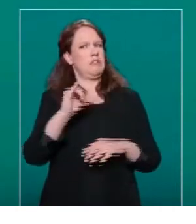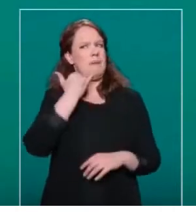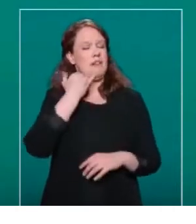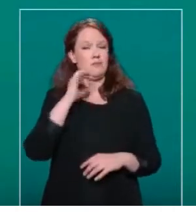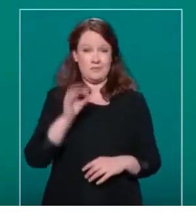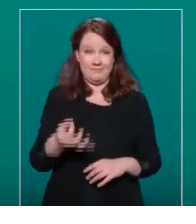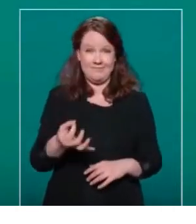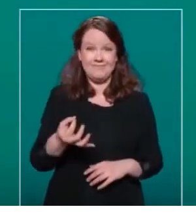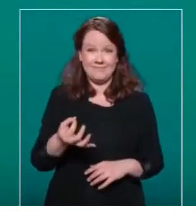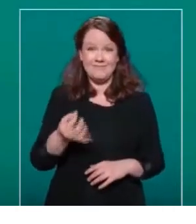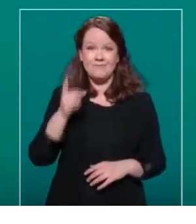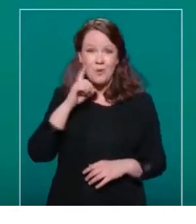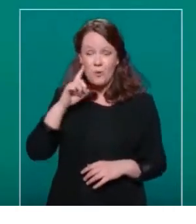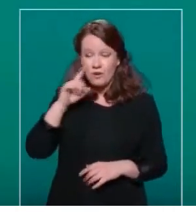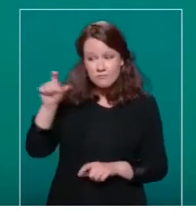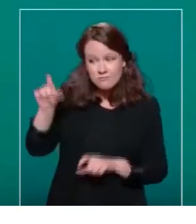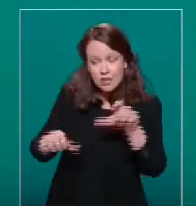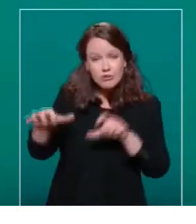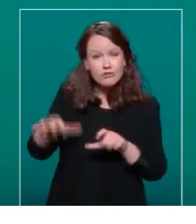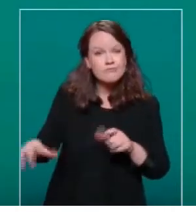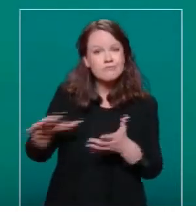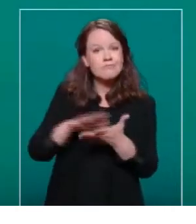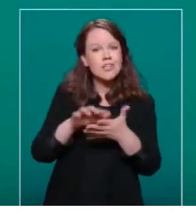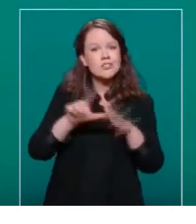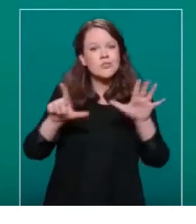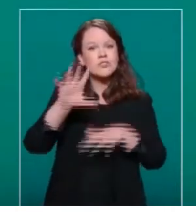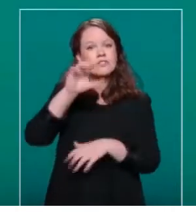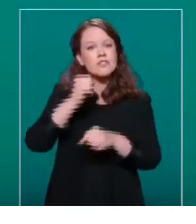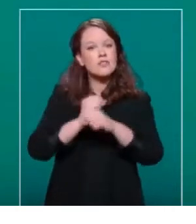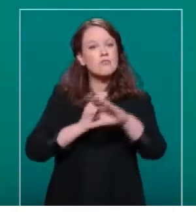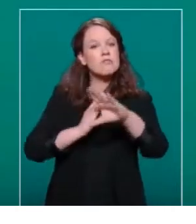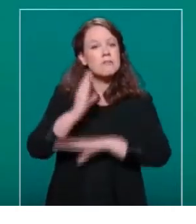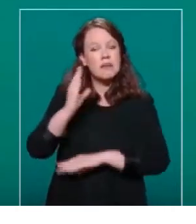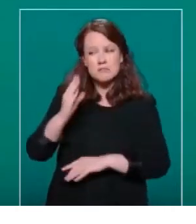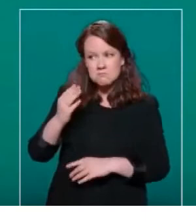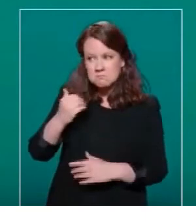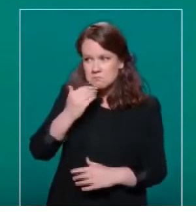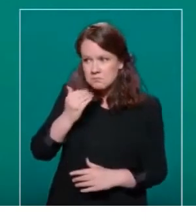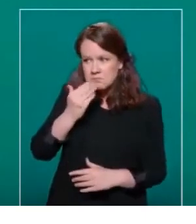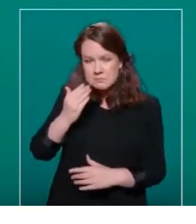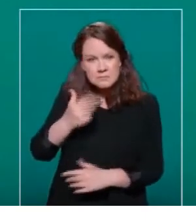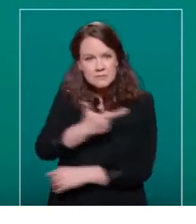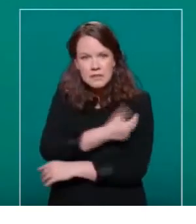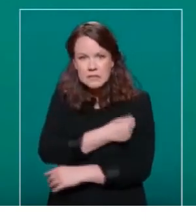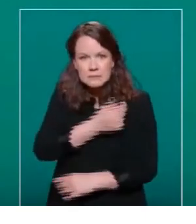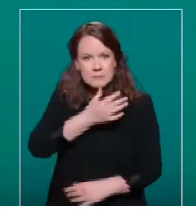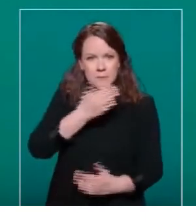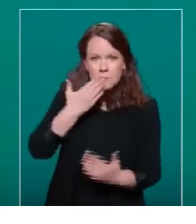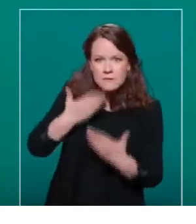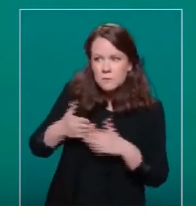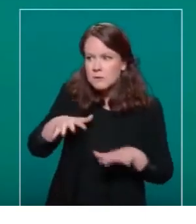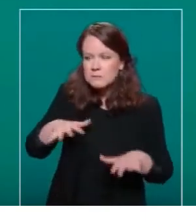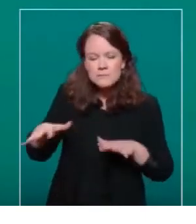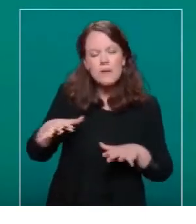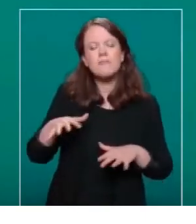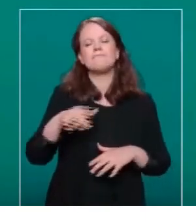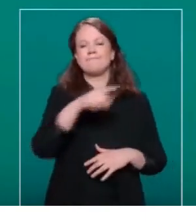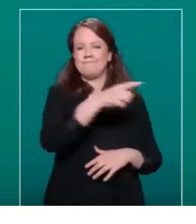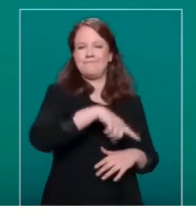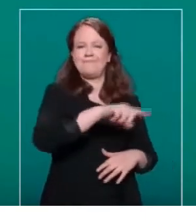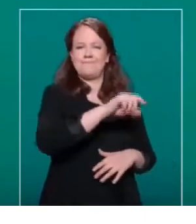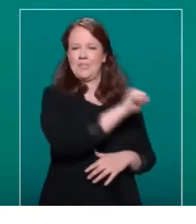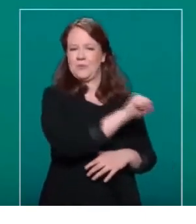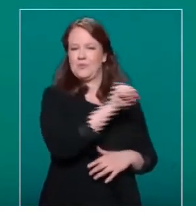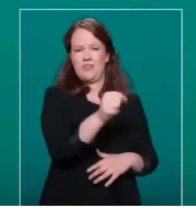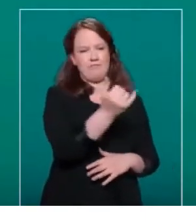pas réussi à obtenir un rendez-vous seront appelés par nos services pour pouvoir le leur fixer. Et